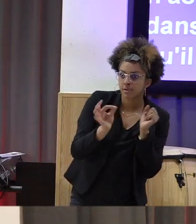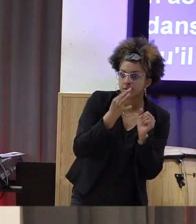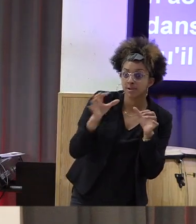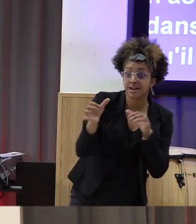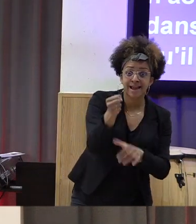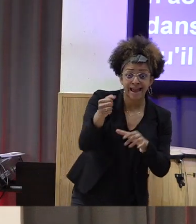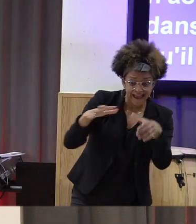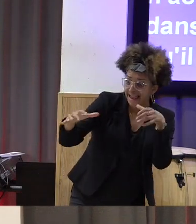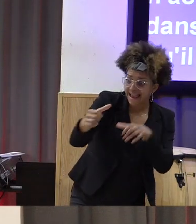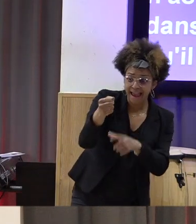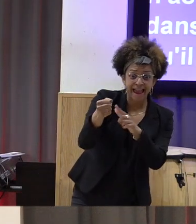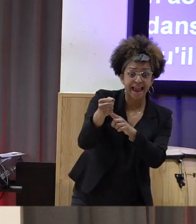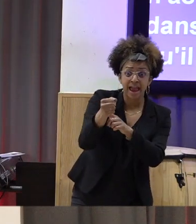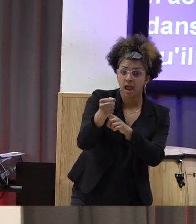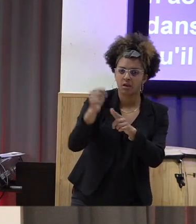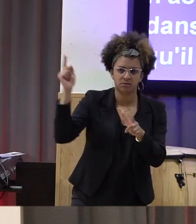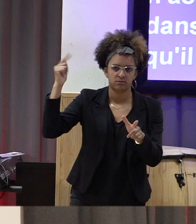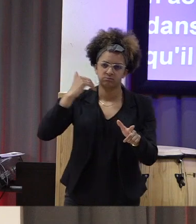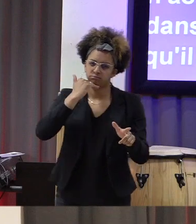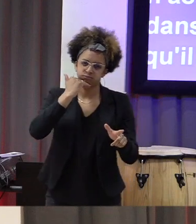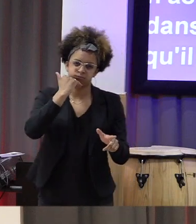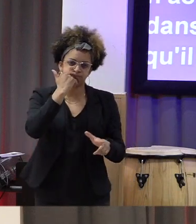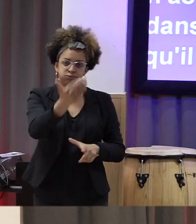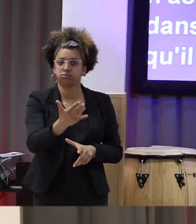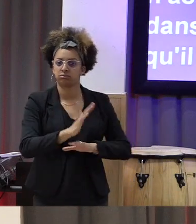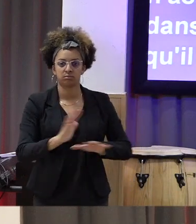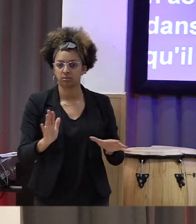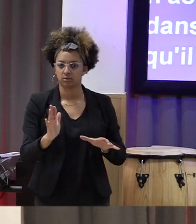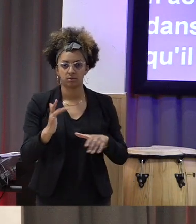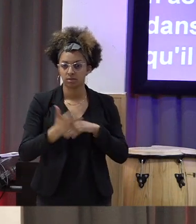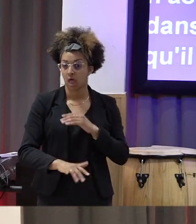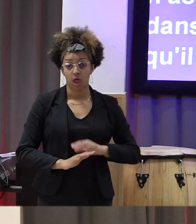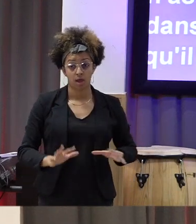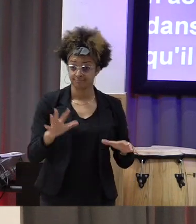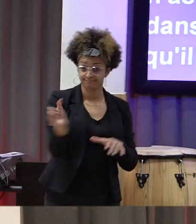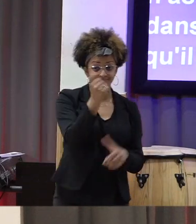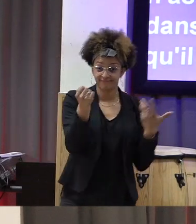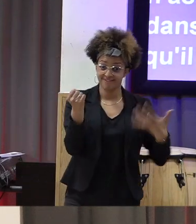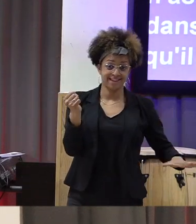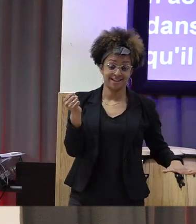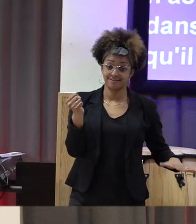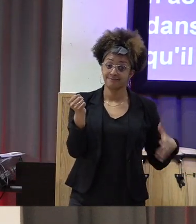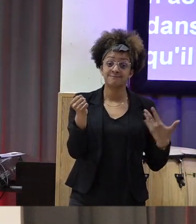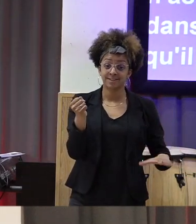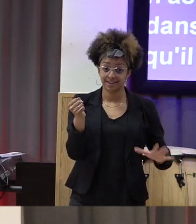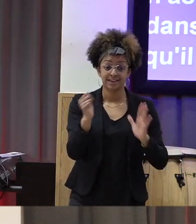trop tard pour y remédier. Matthieu 13, versets 28 à